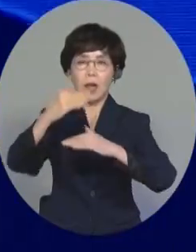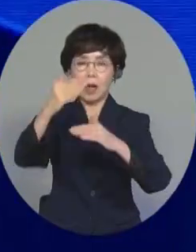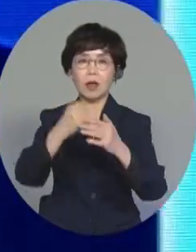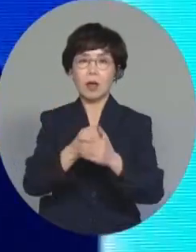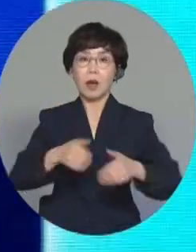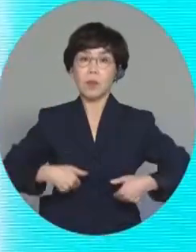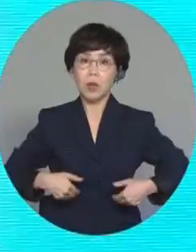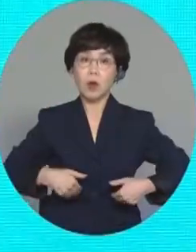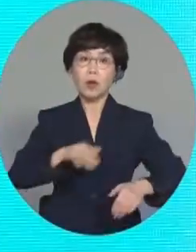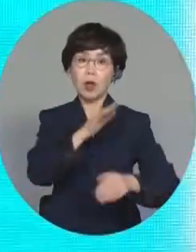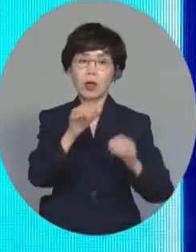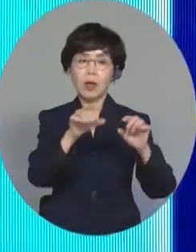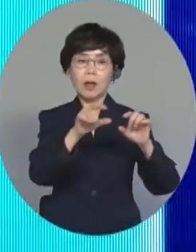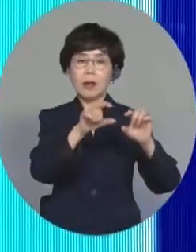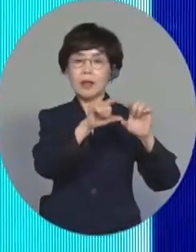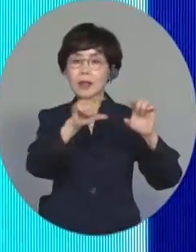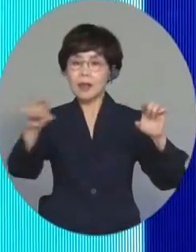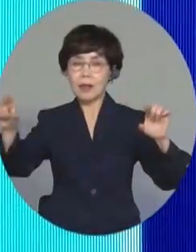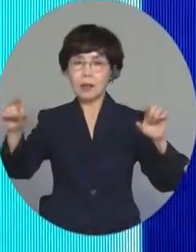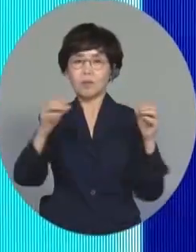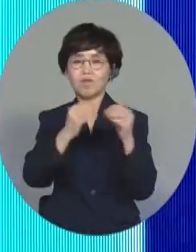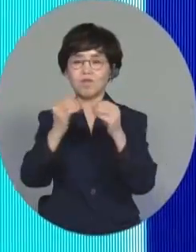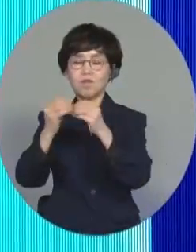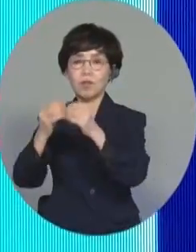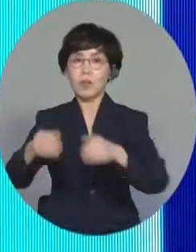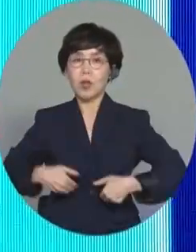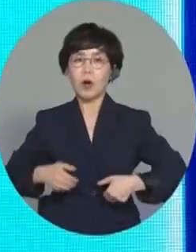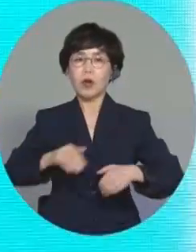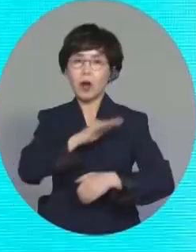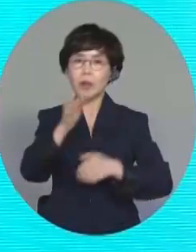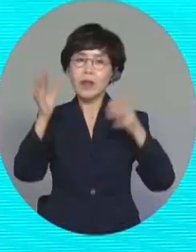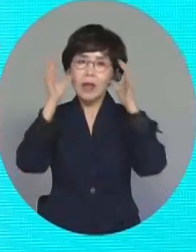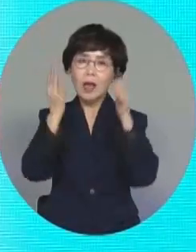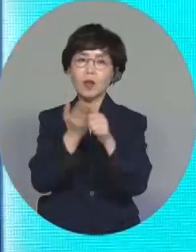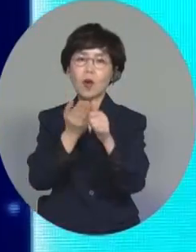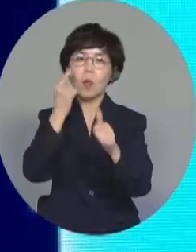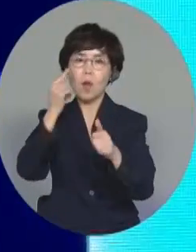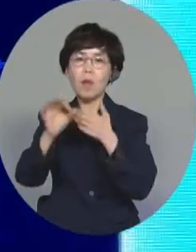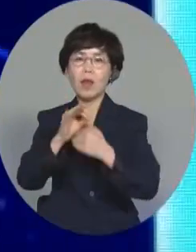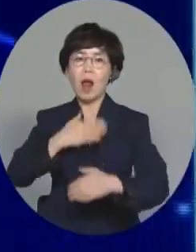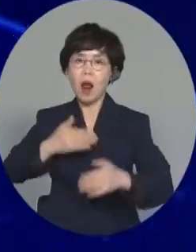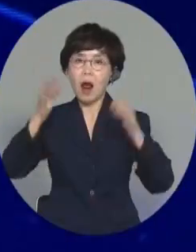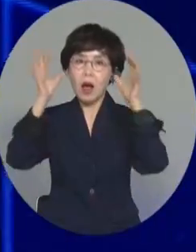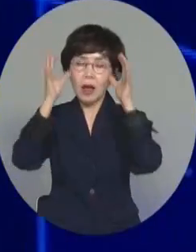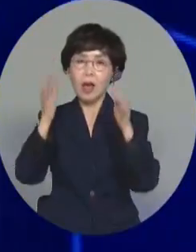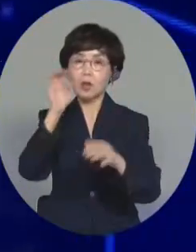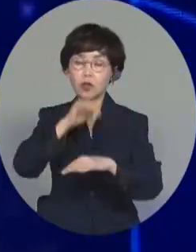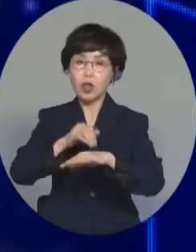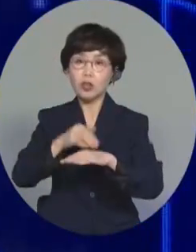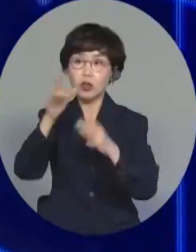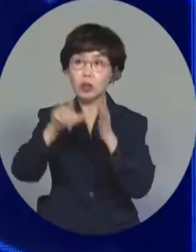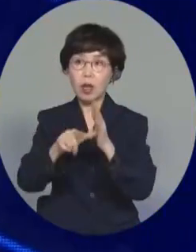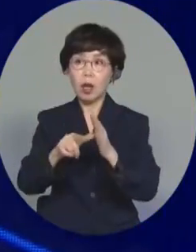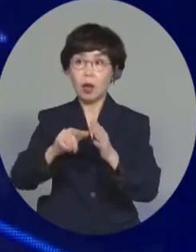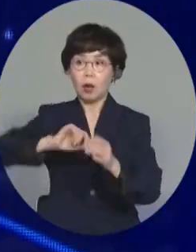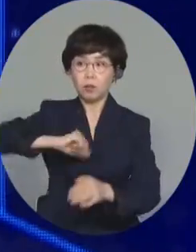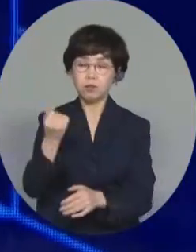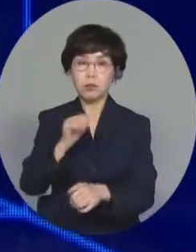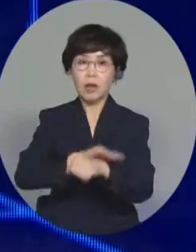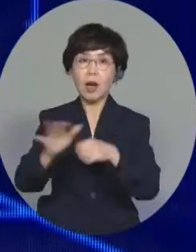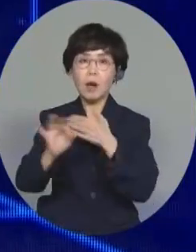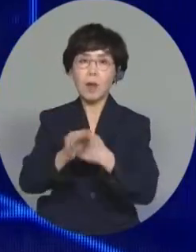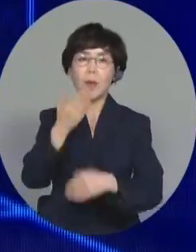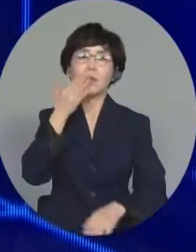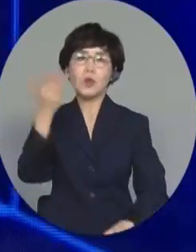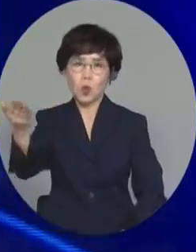정렬이죠. 여러분들 아마 애견을 키워보셨으면 아실 텐데요. 애견을 훈련시킬 때에도 만약에 애견이 지시를 잘 따르면 보상을 주죠.